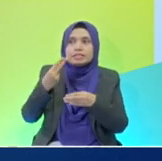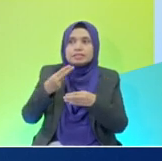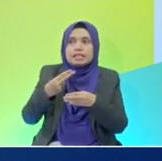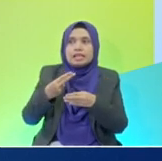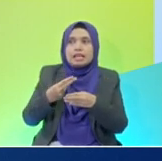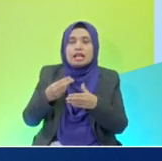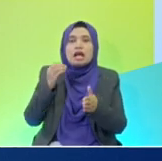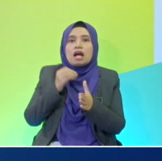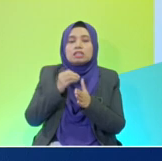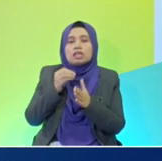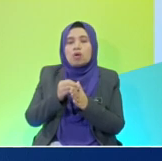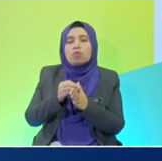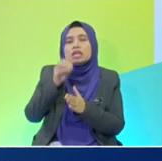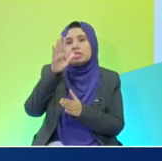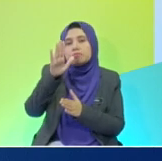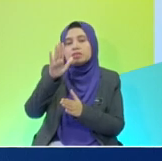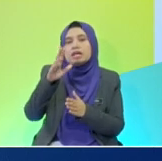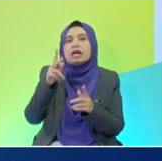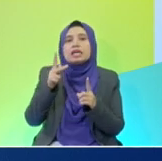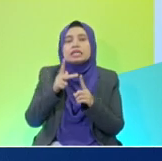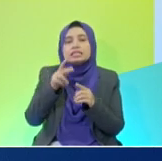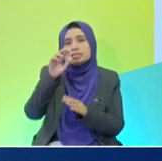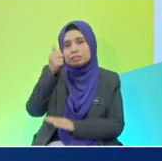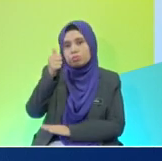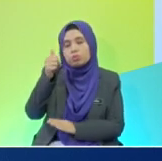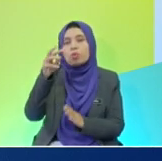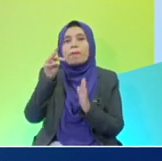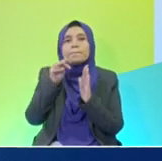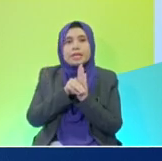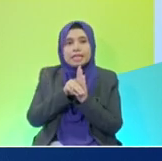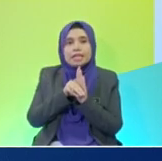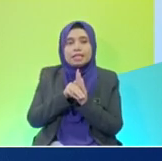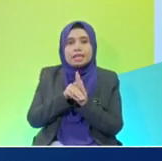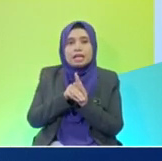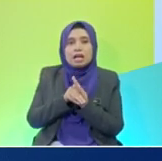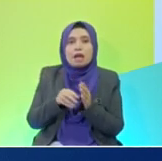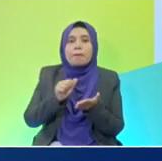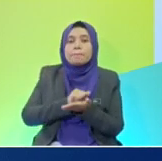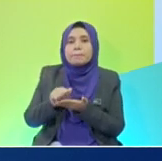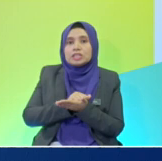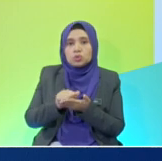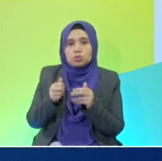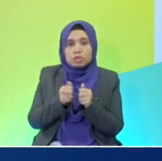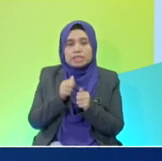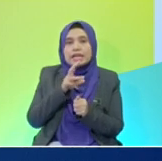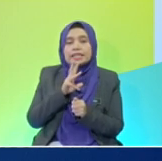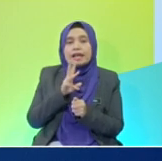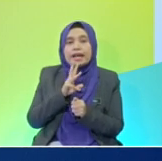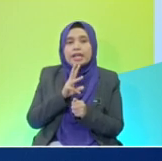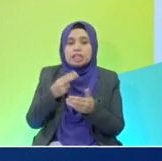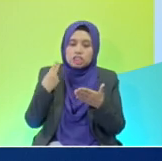Tunggu sehingga 5 ke-10 Mini oke seterusnya membilas Gelung pemeluk dengan air sehingga besi